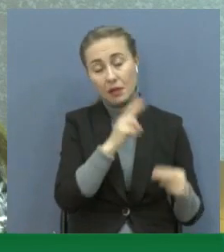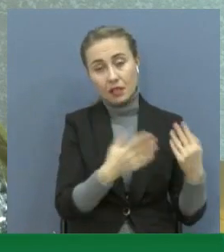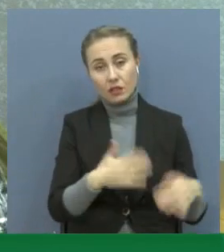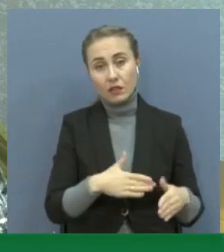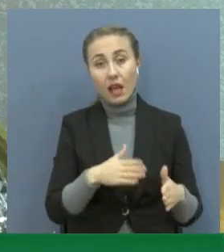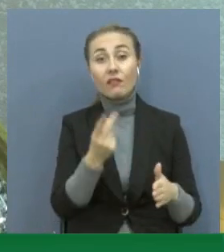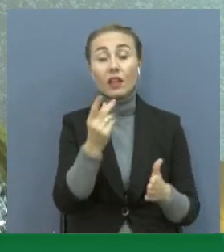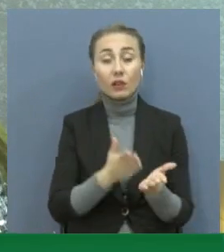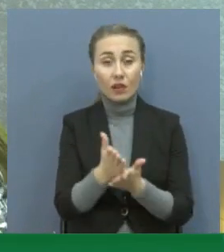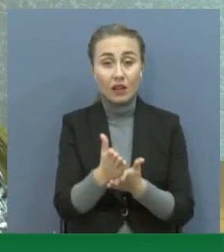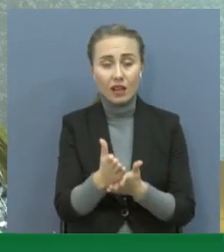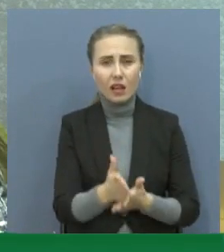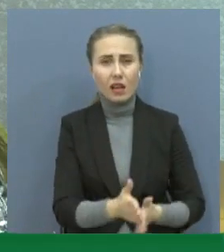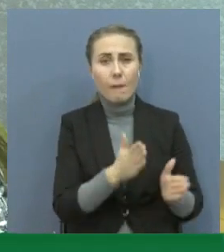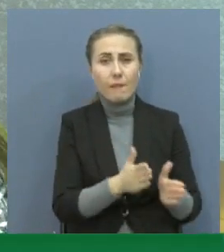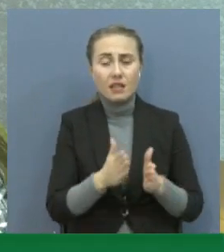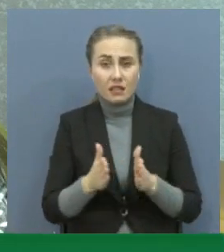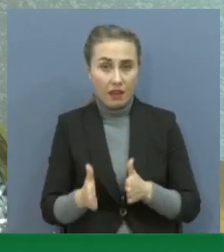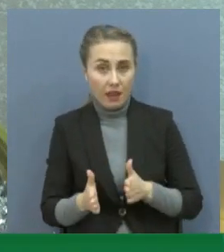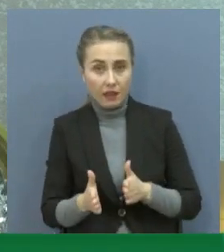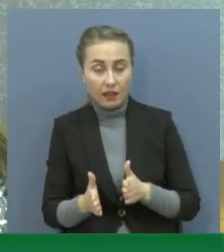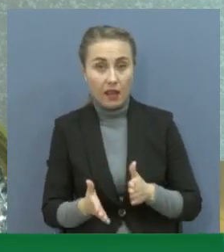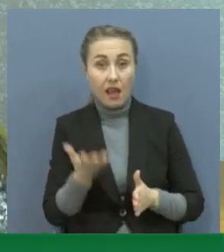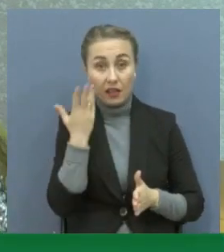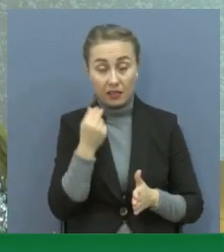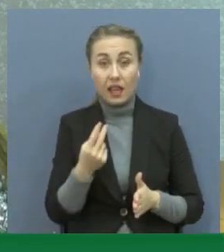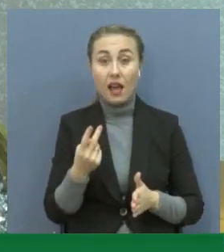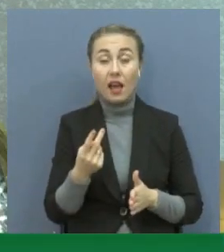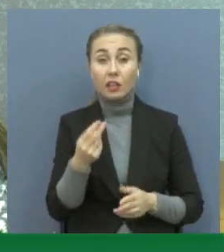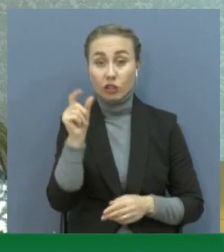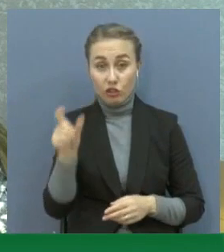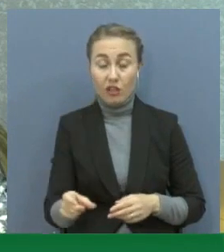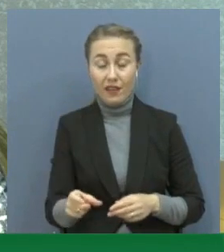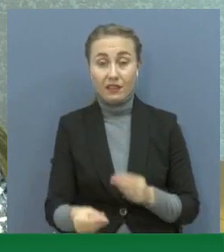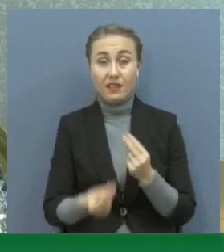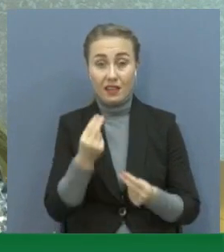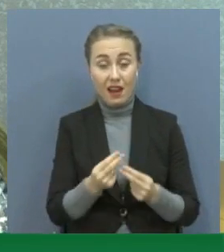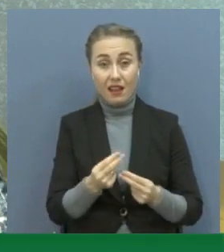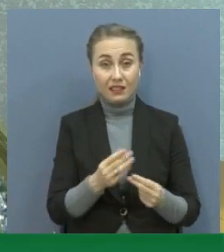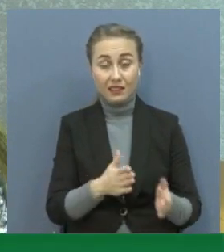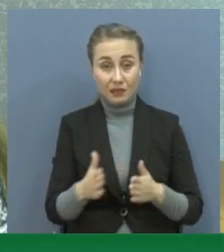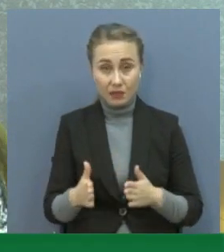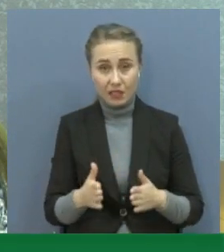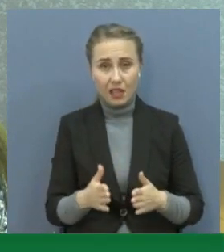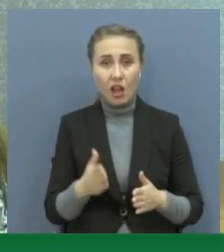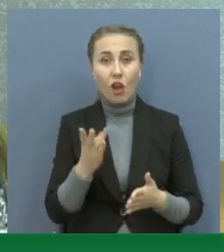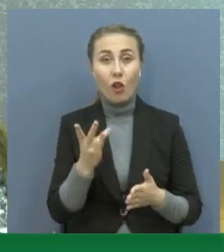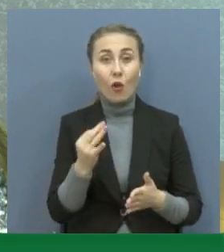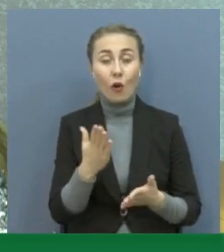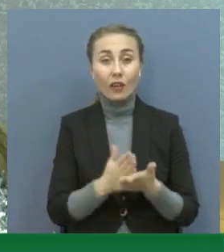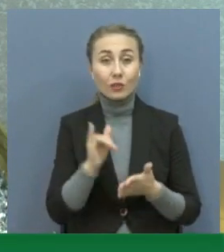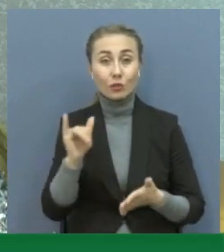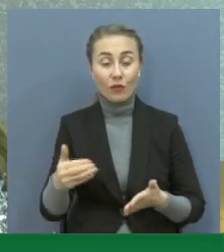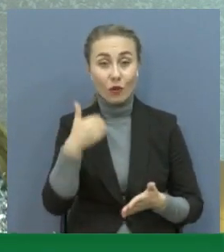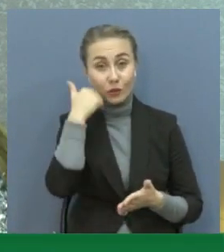Есть систематическое, тогда, когда человек играет систематически, но у него есть такая вещь, как совесть.